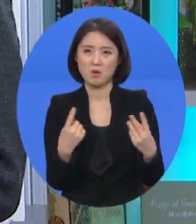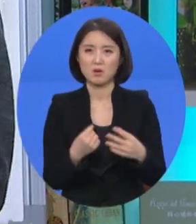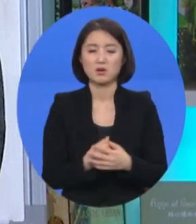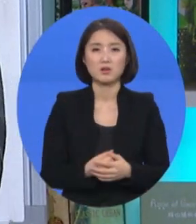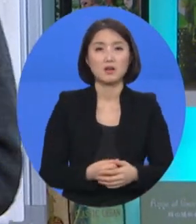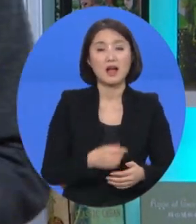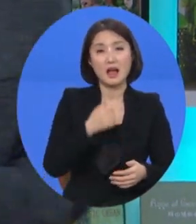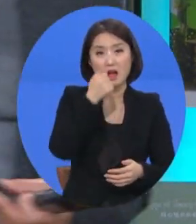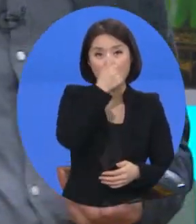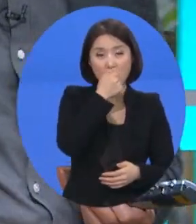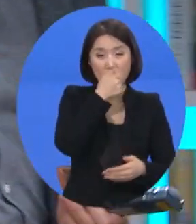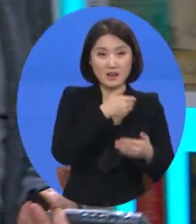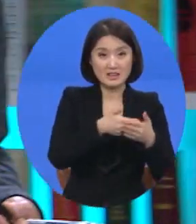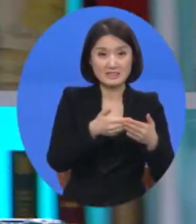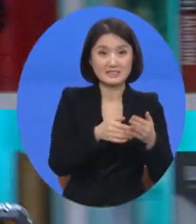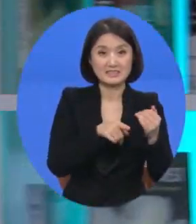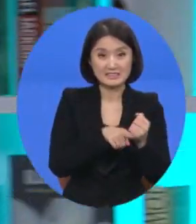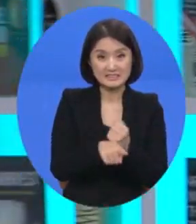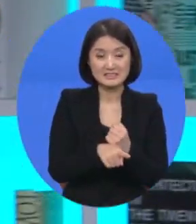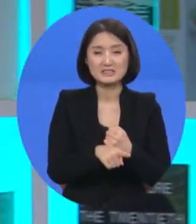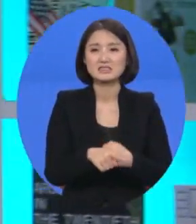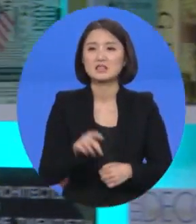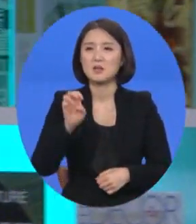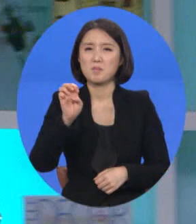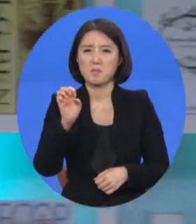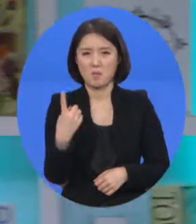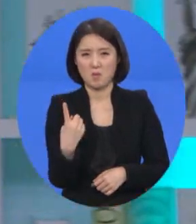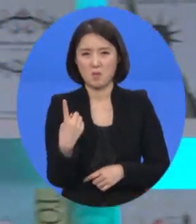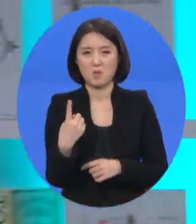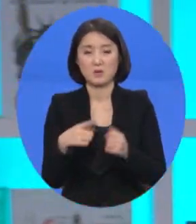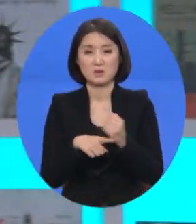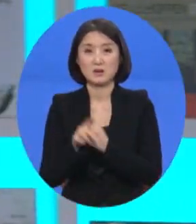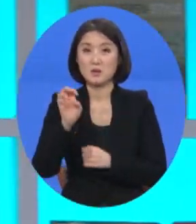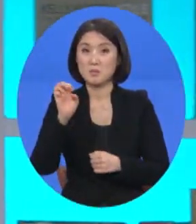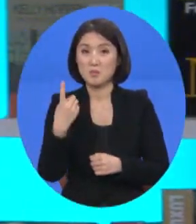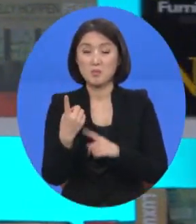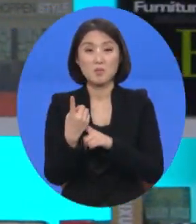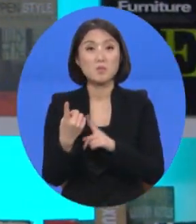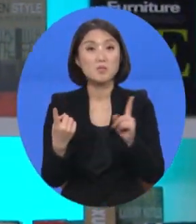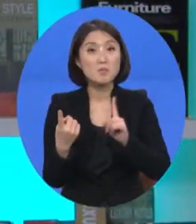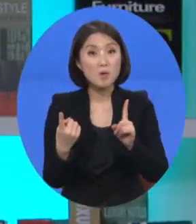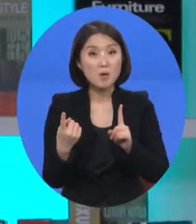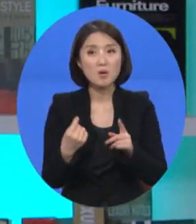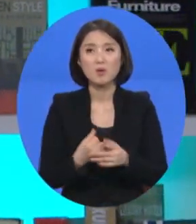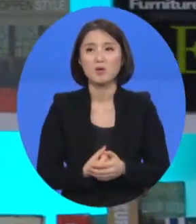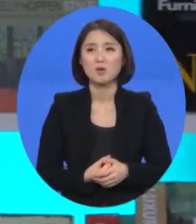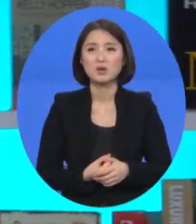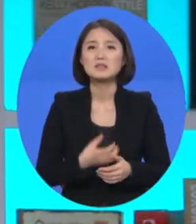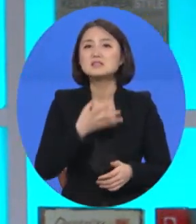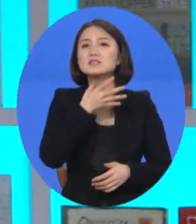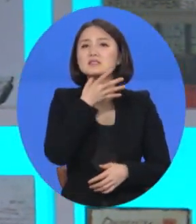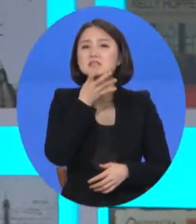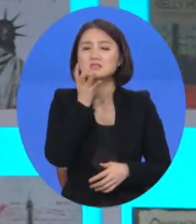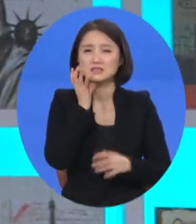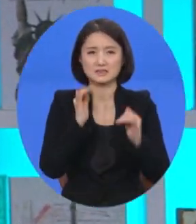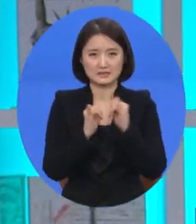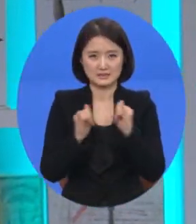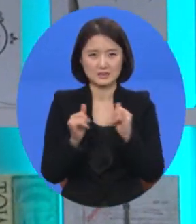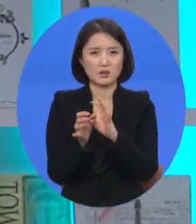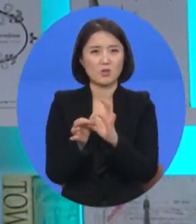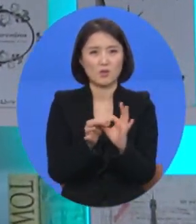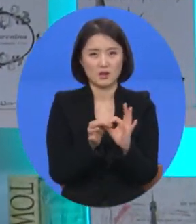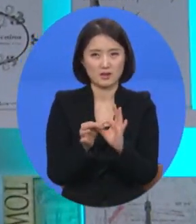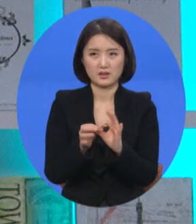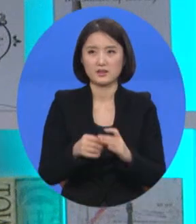그리며 는 뭐를 떴 하게 되는 겁니다 처음 모자가 늘 근로자가 들어 있는 걸로 봐서 논의하고 관계가 되겠죠 그렇습니다 즉